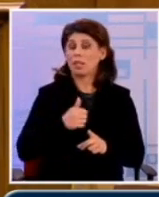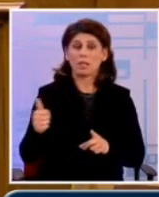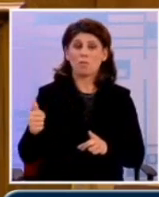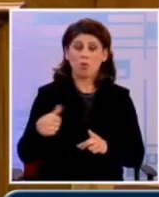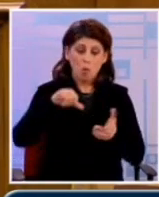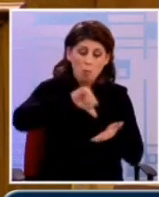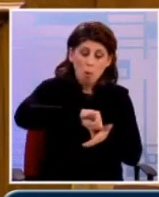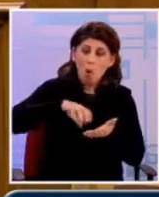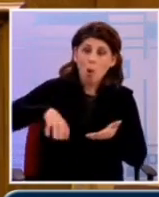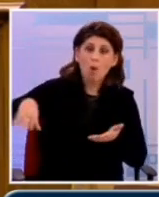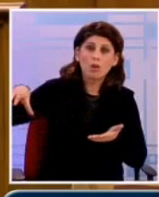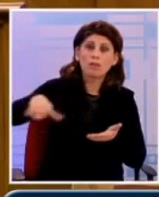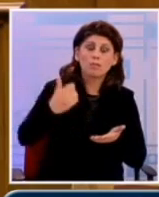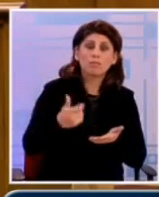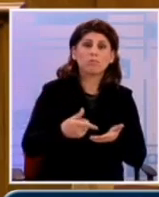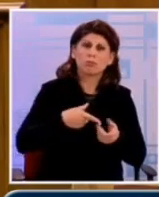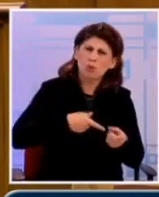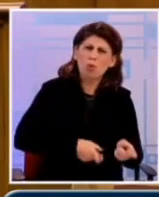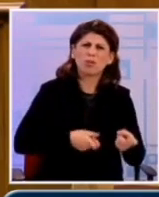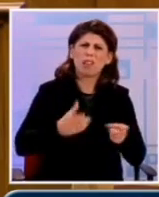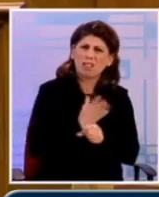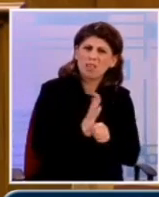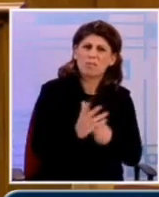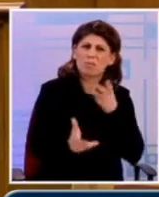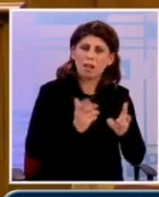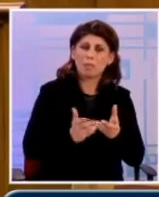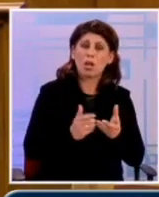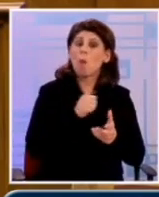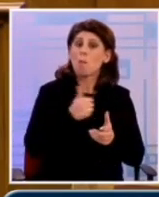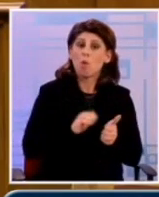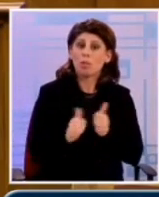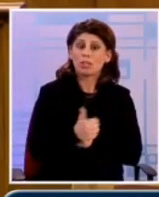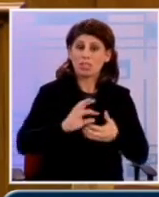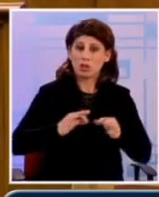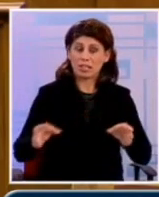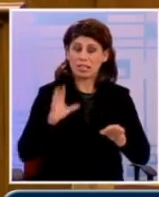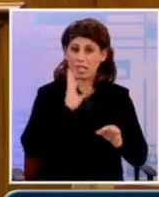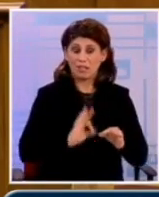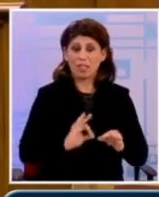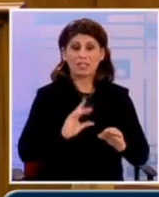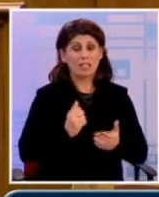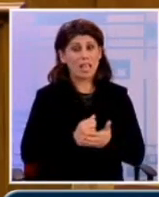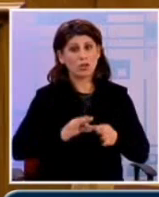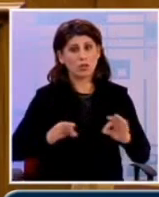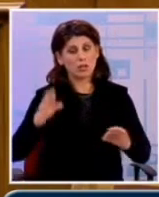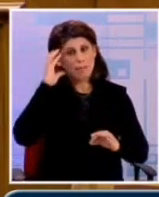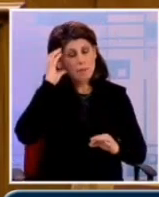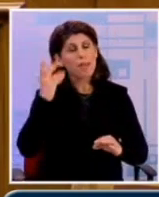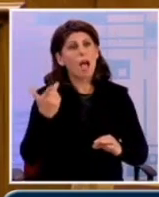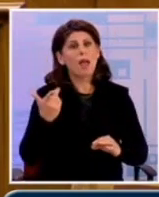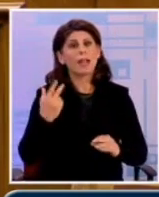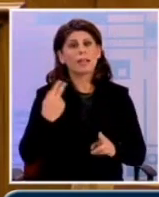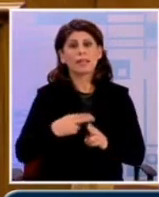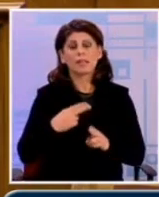μαρτυρικές πόλεις, δεν αφορά μόνο την αποκατάσταση της ιστορικής αλήθειας και της ιστορικής μνήμης, αλλά κυρίως το έργο